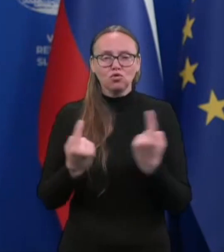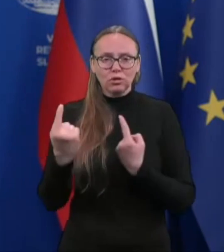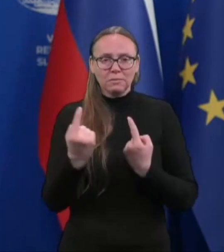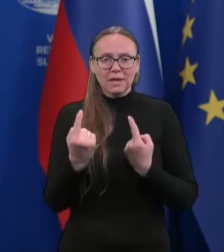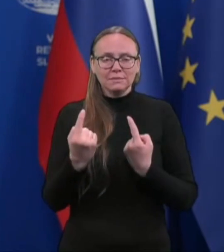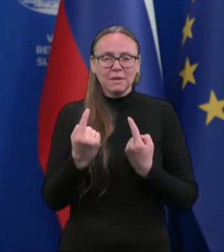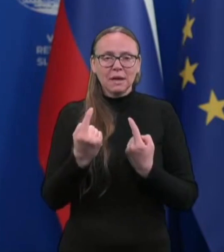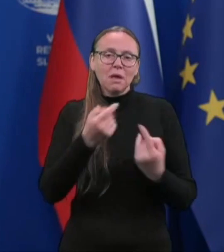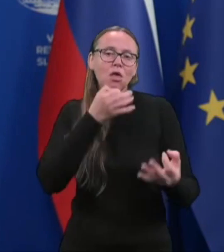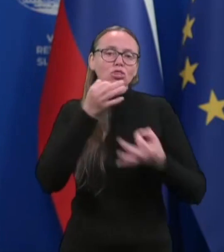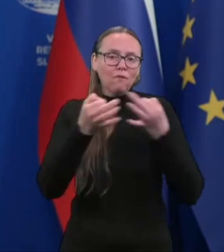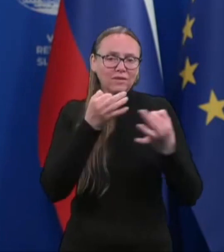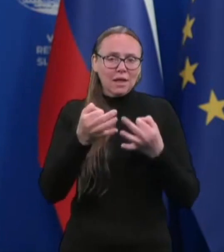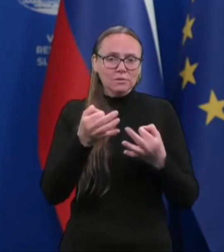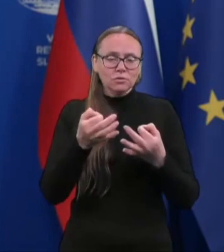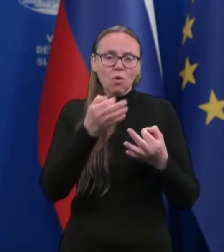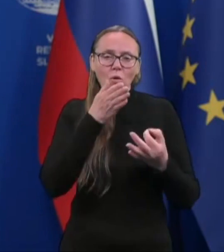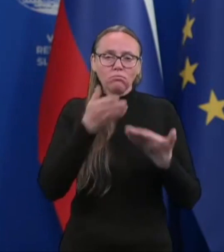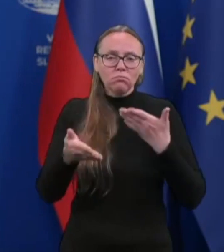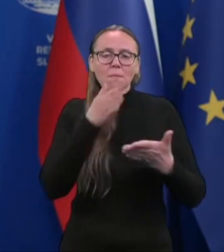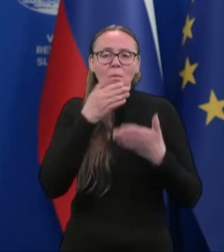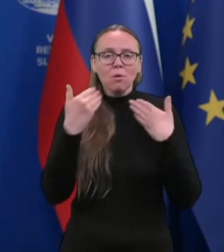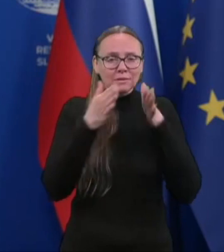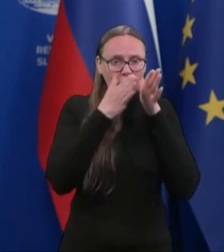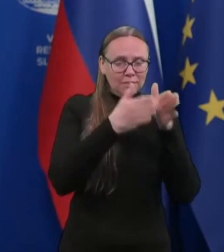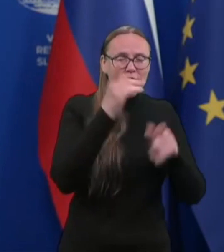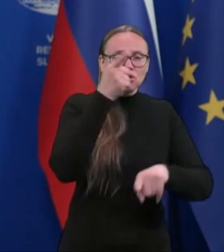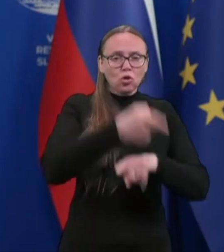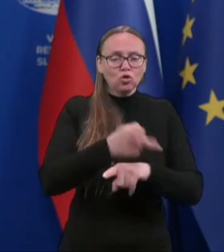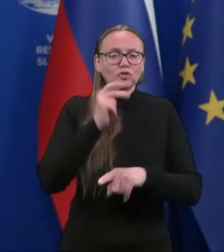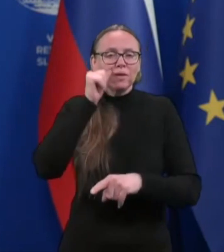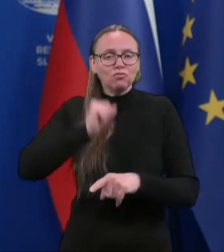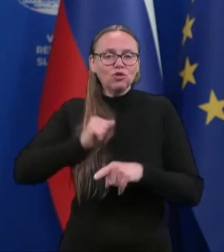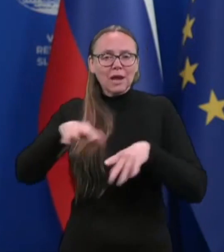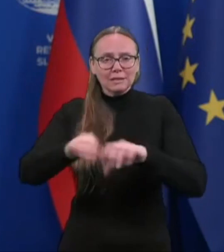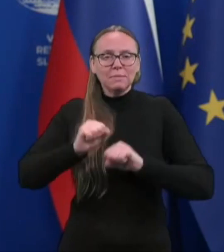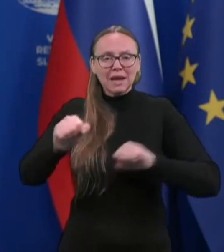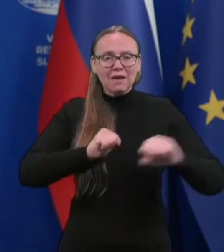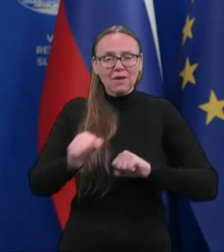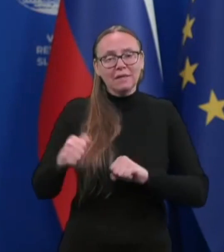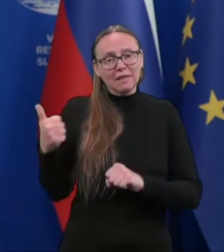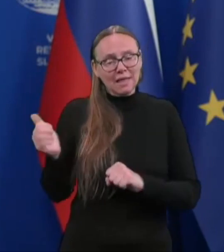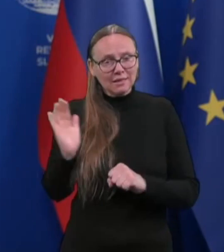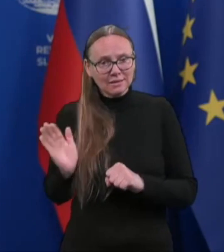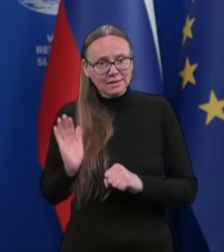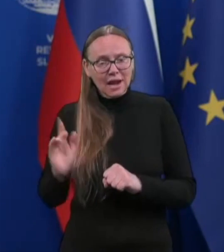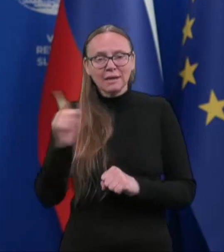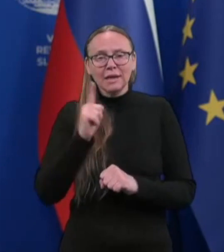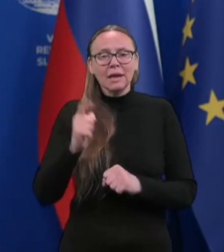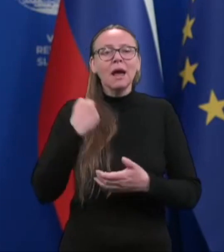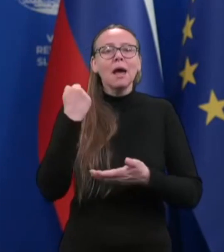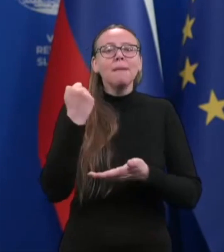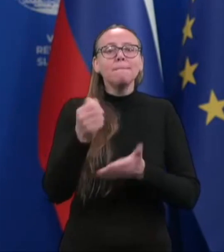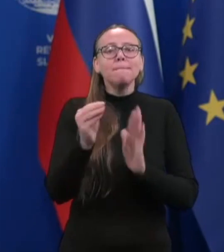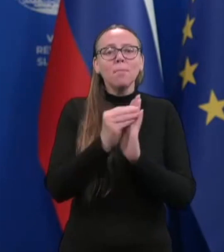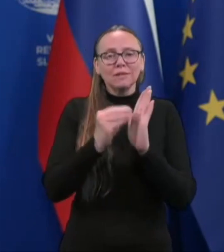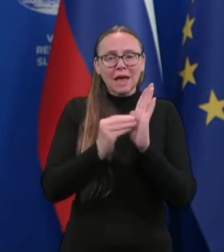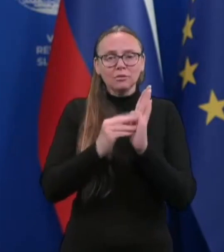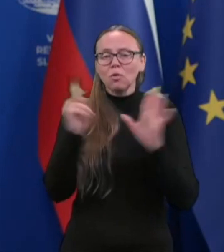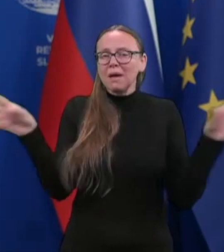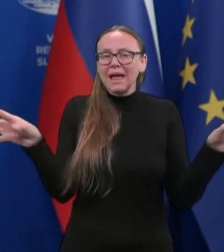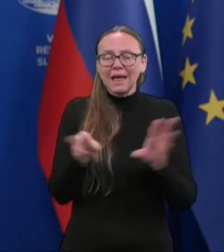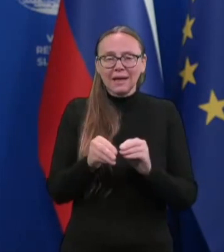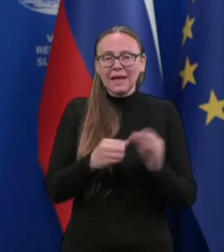Novinarsko konferenco bomo zato danes posvetili odločitvam, ki jih je včeraj sprejela vlada na eni strani, in pa podatkom, ki jih redno